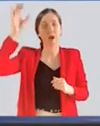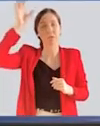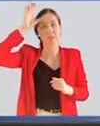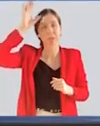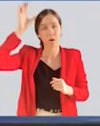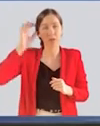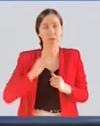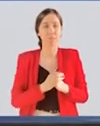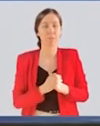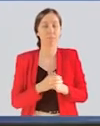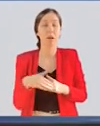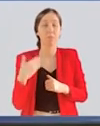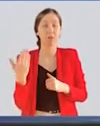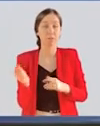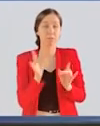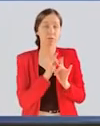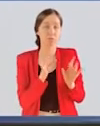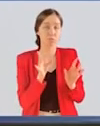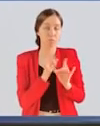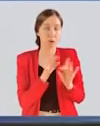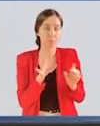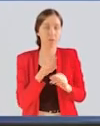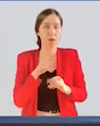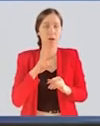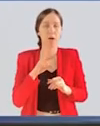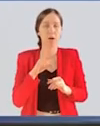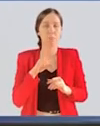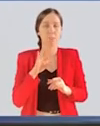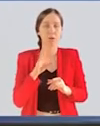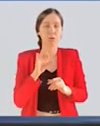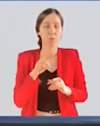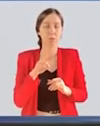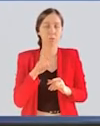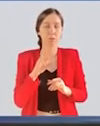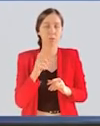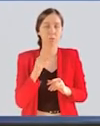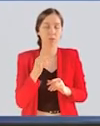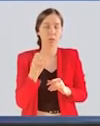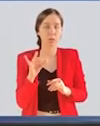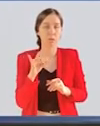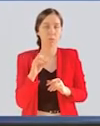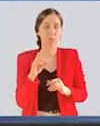Перед вами выступал чрезвычайный полномочный посол Монгольской Народной Республики в СССР Царангин Гурбадам.